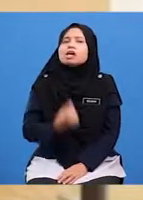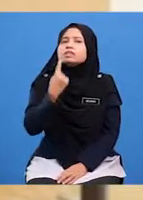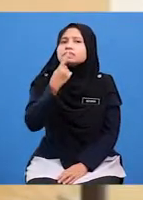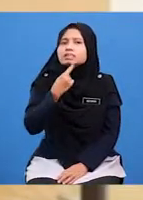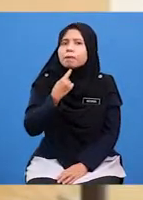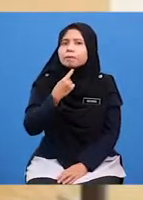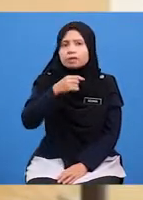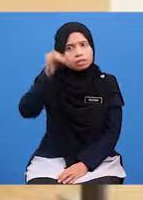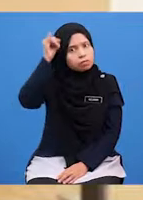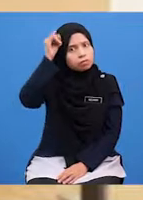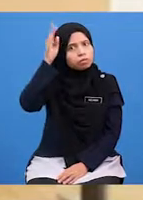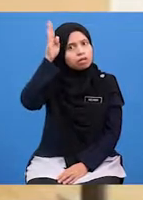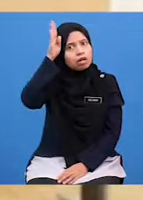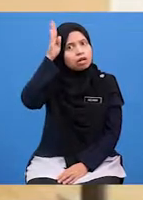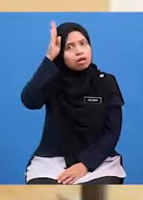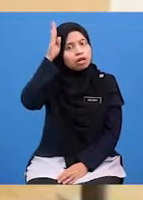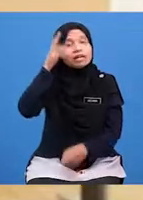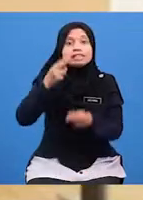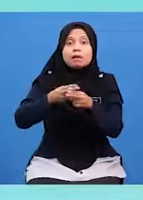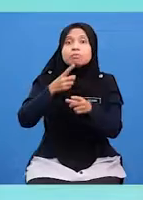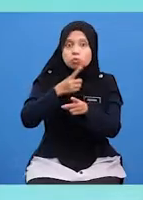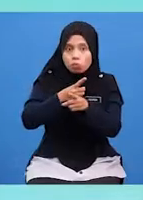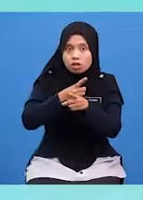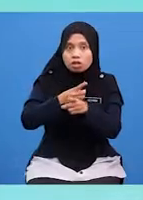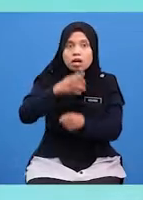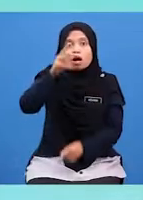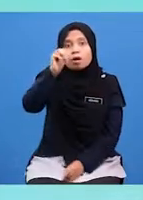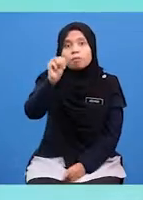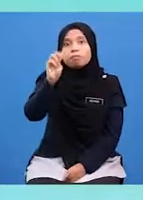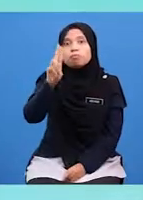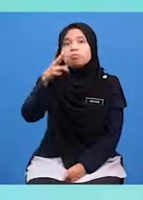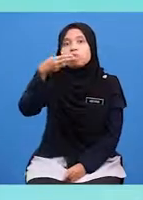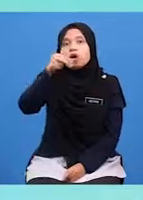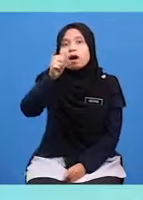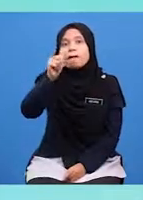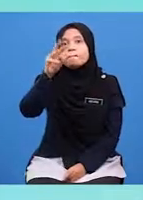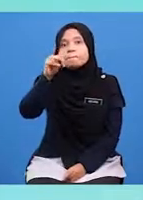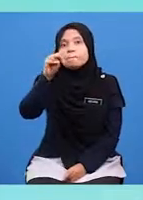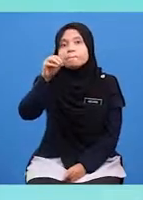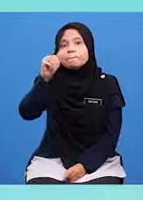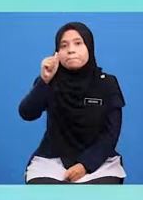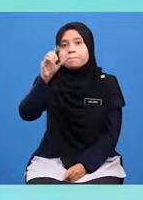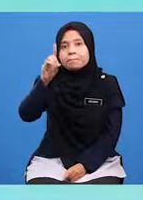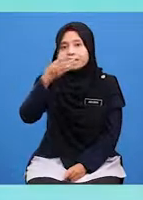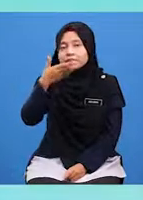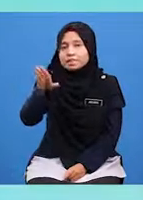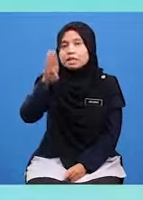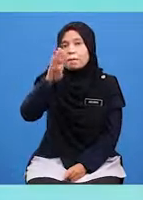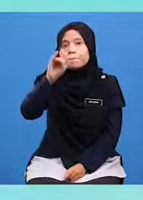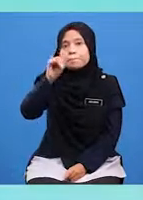Siapakah Ibnu Battuta? Nama sebenarnya Muhammad bin Abdullah bin Muhammad Al-Lawatil